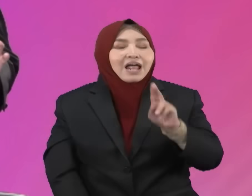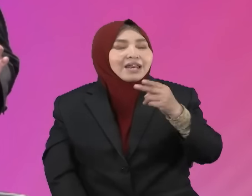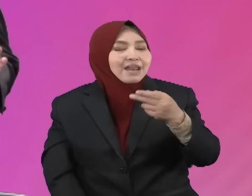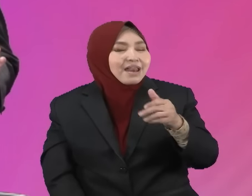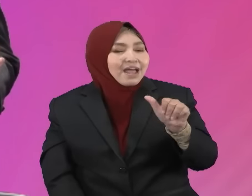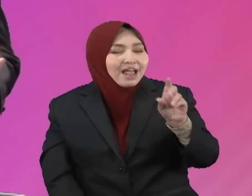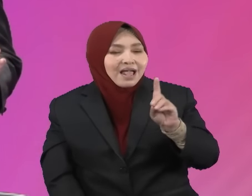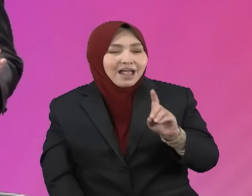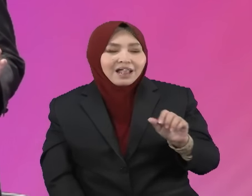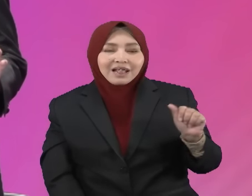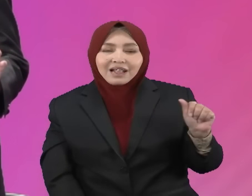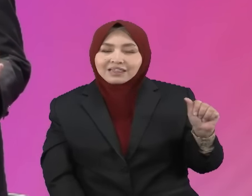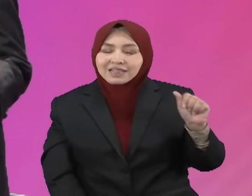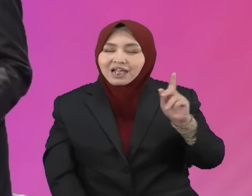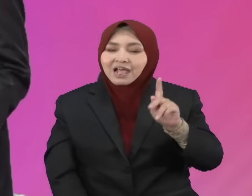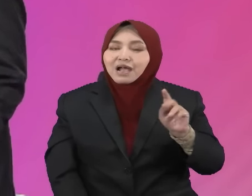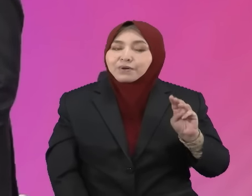Lahadakum.